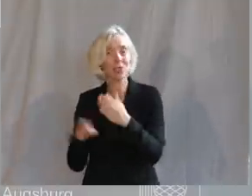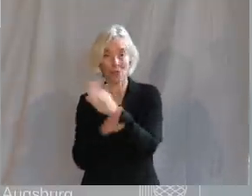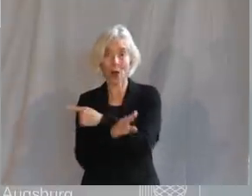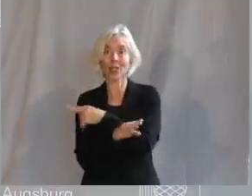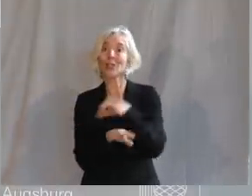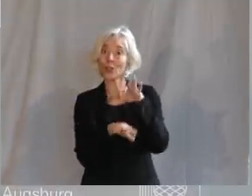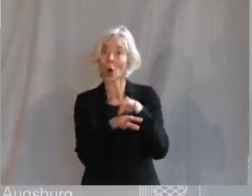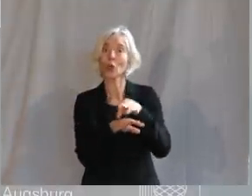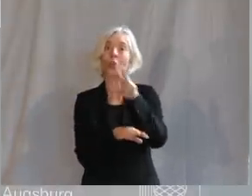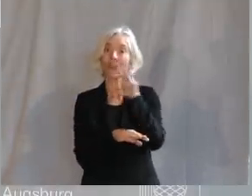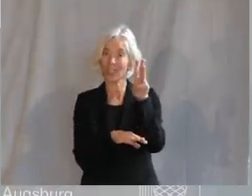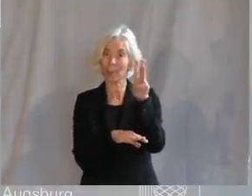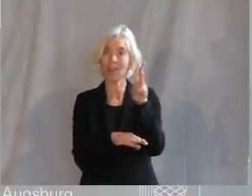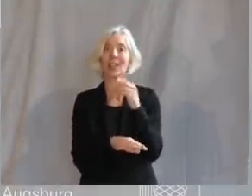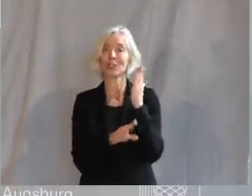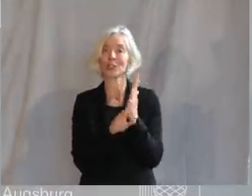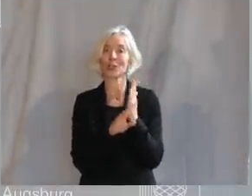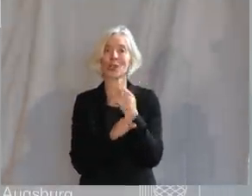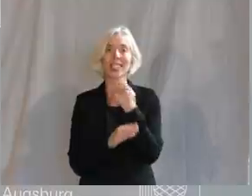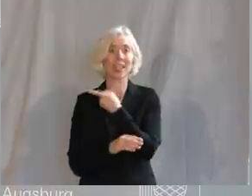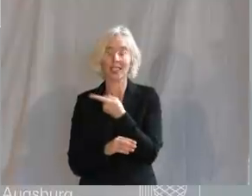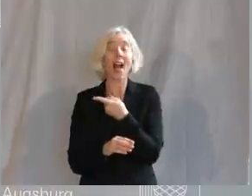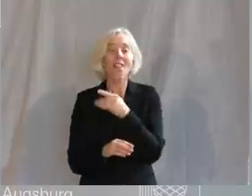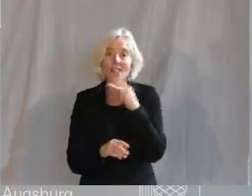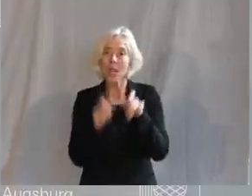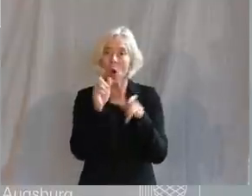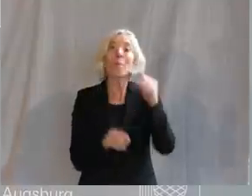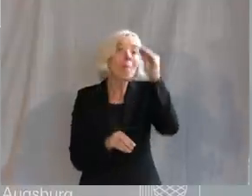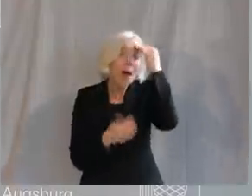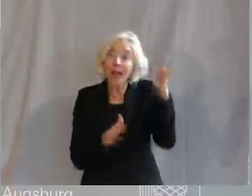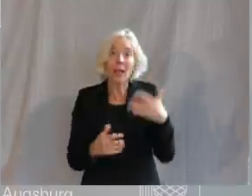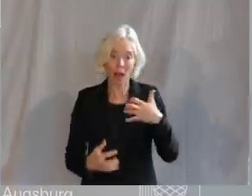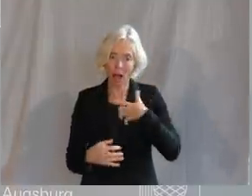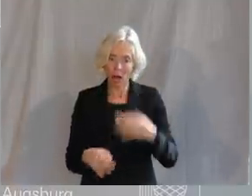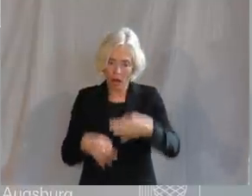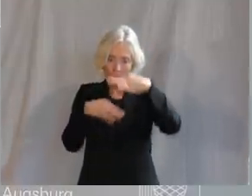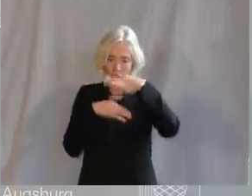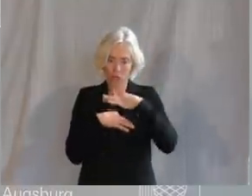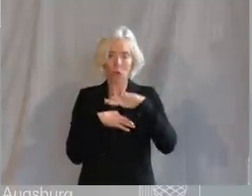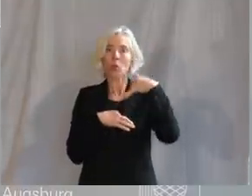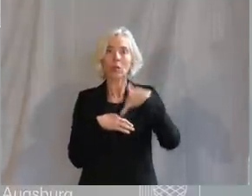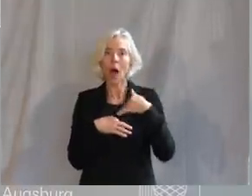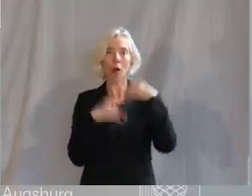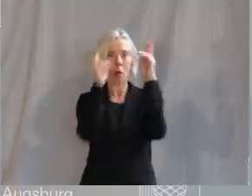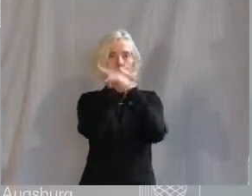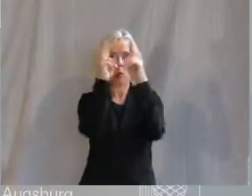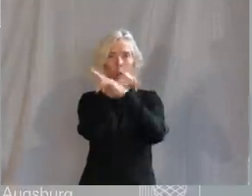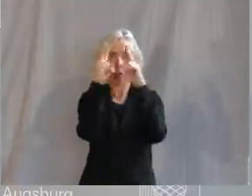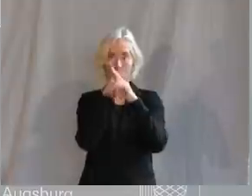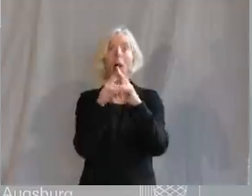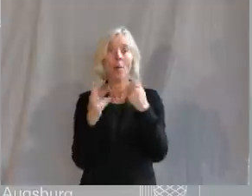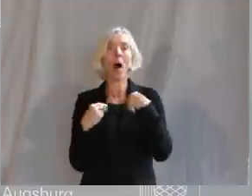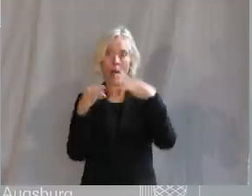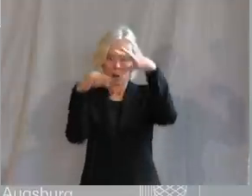durchaus diese versteckten Infektionen dazu führen, dass es zu einem erhöhten Ausbruchsgeschehen kommt.